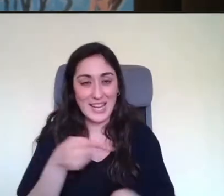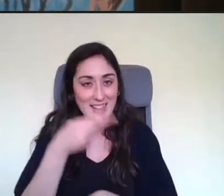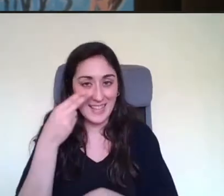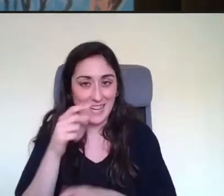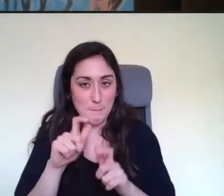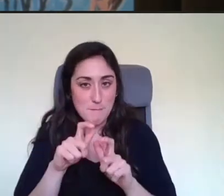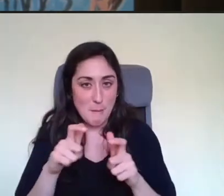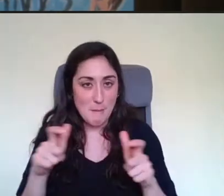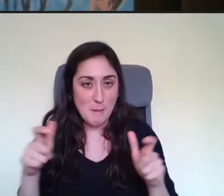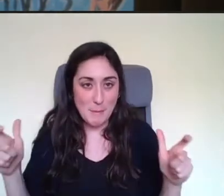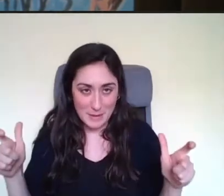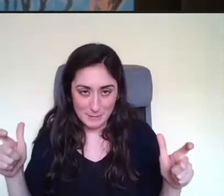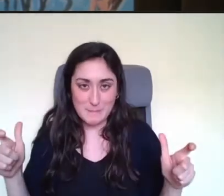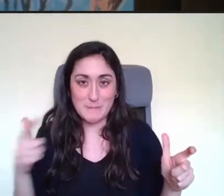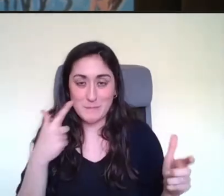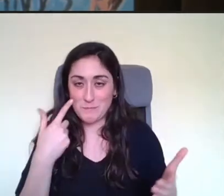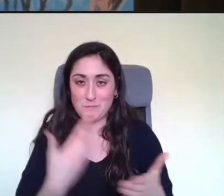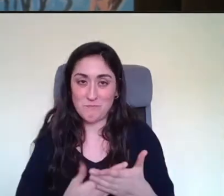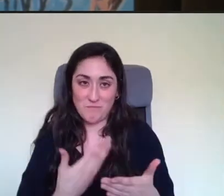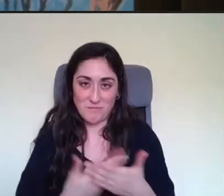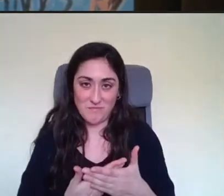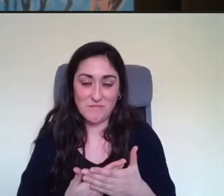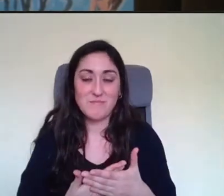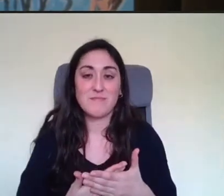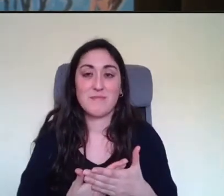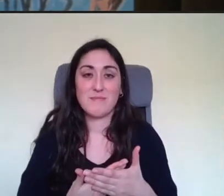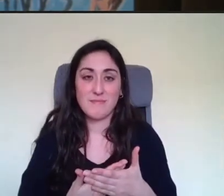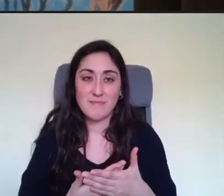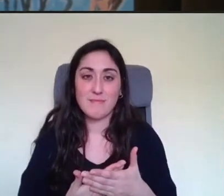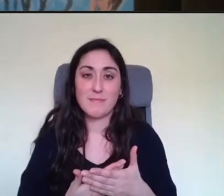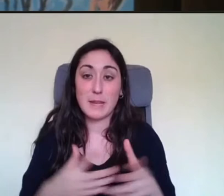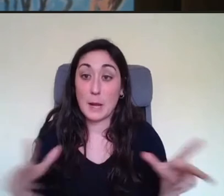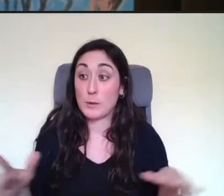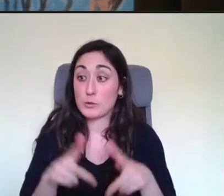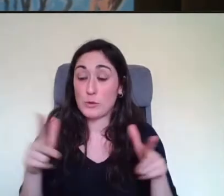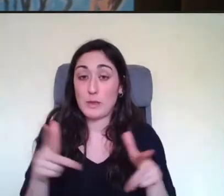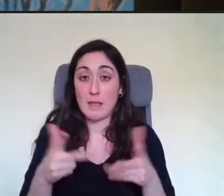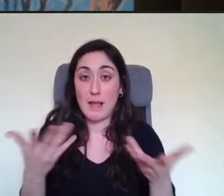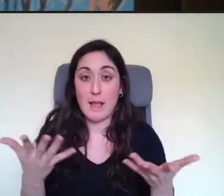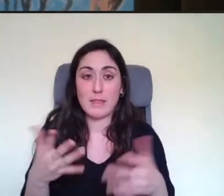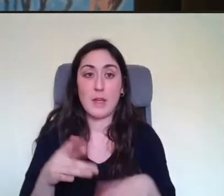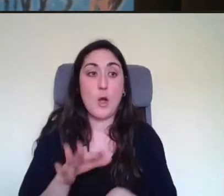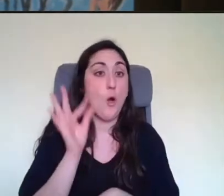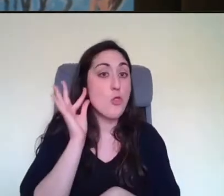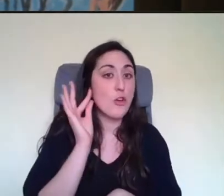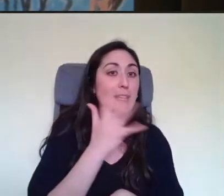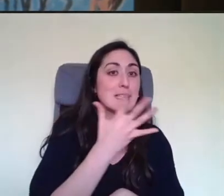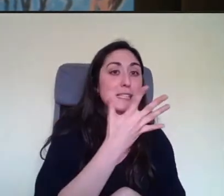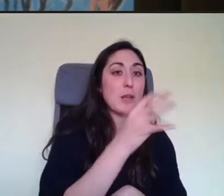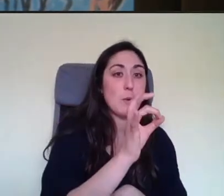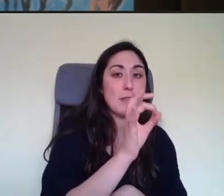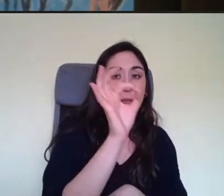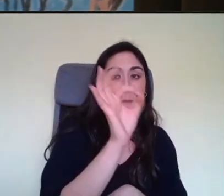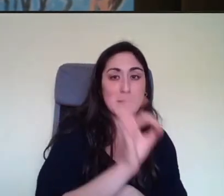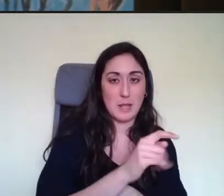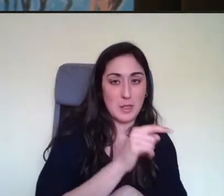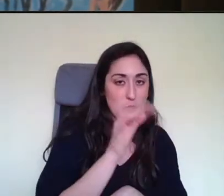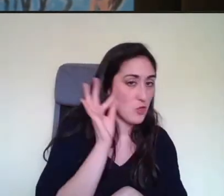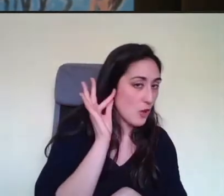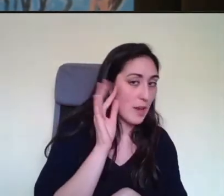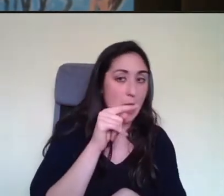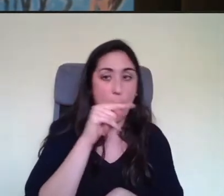aquest tema, és un tema de la realitat. La societat som el 50% dones i el 50% homes, i això s'ha de